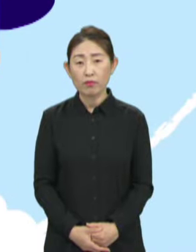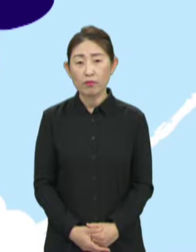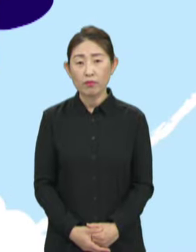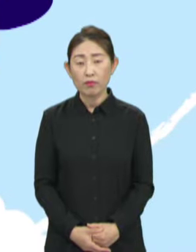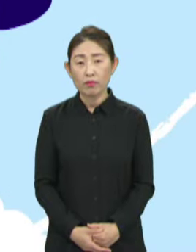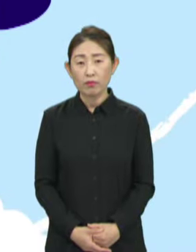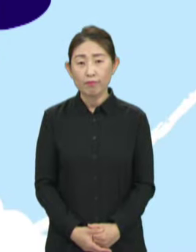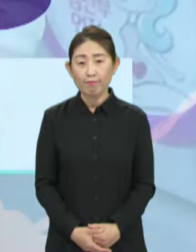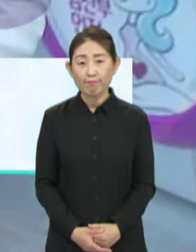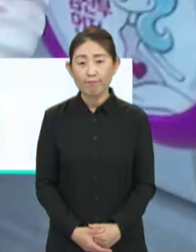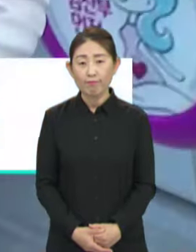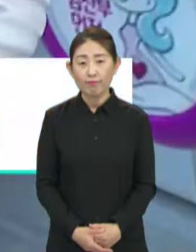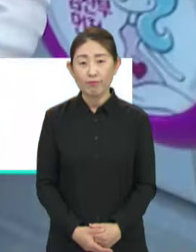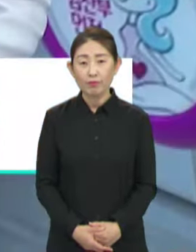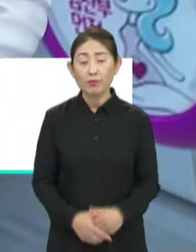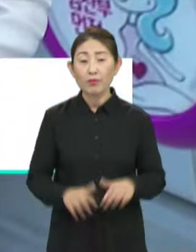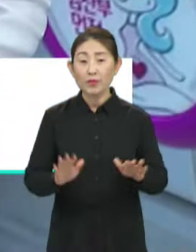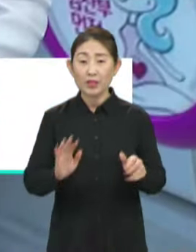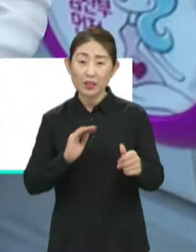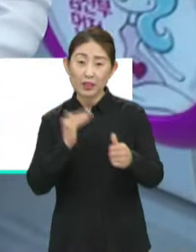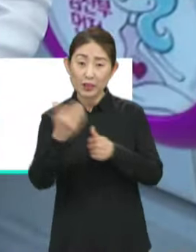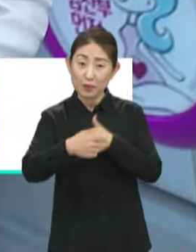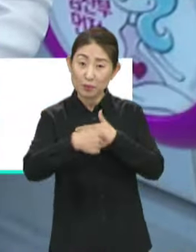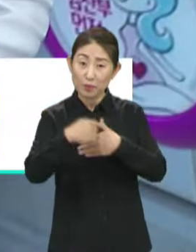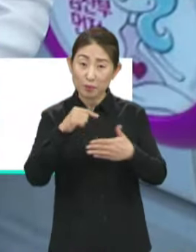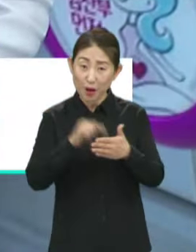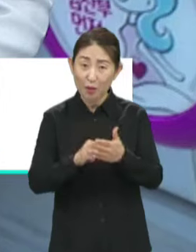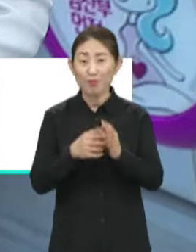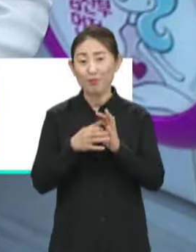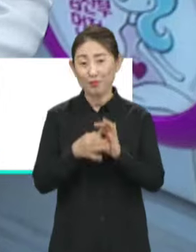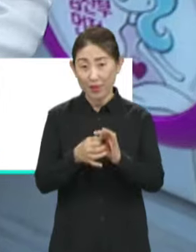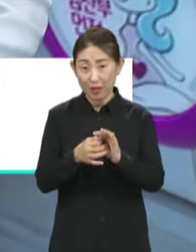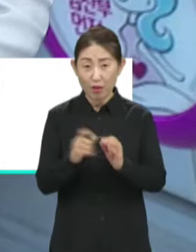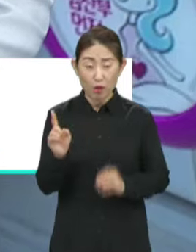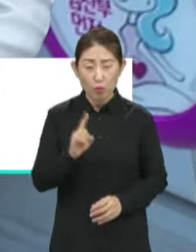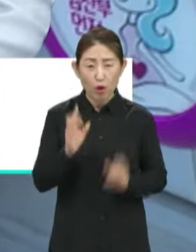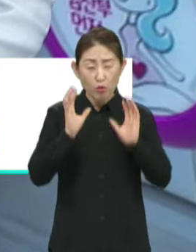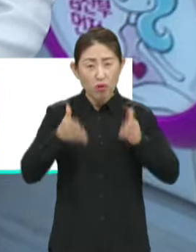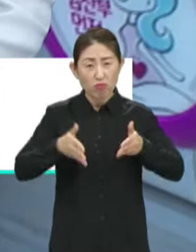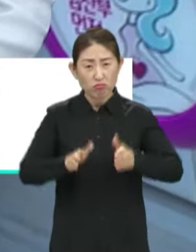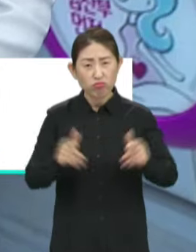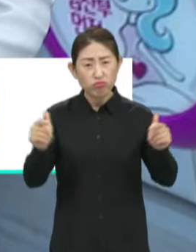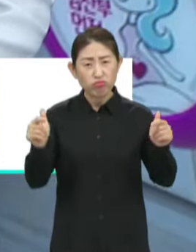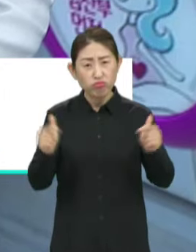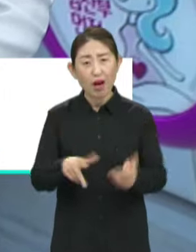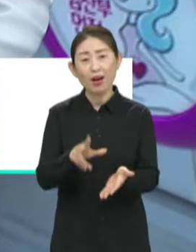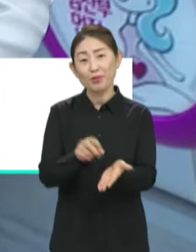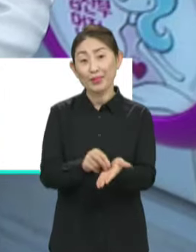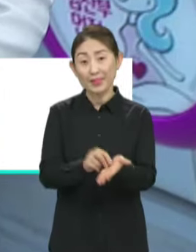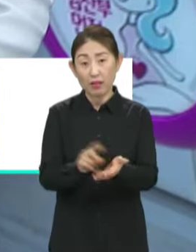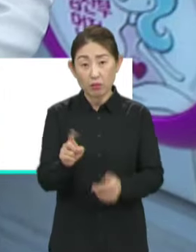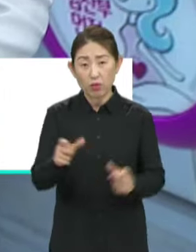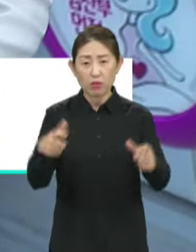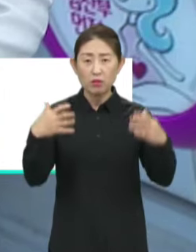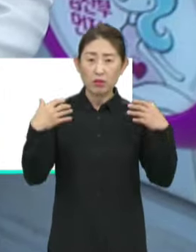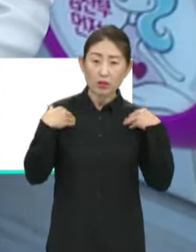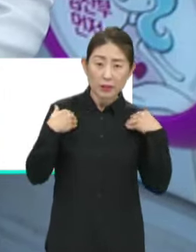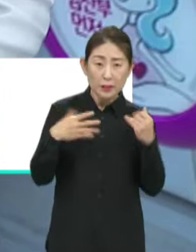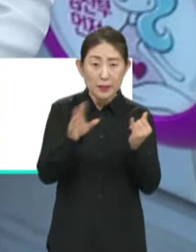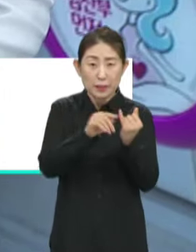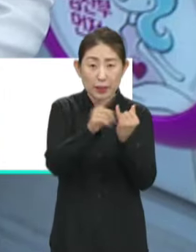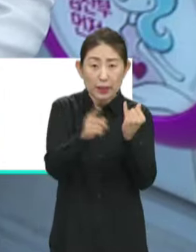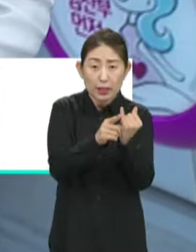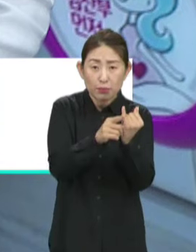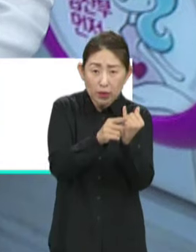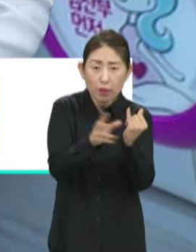지키는 밤 지켜주는 마음 순서입니다. 저출생 문제 해결을 위해서 일부